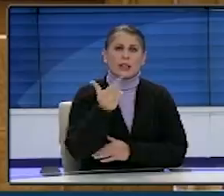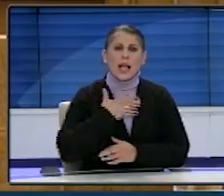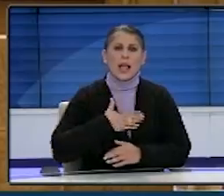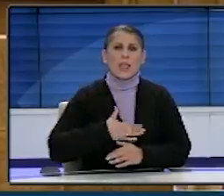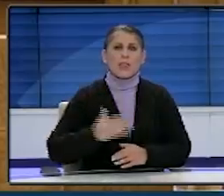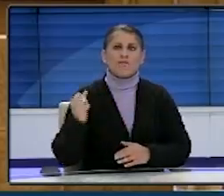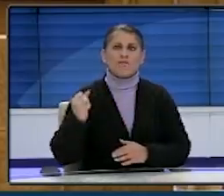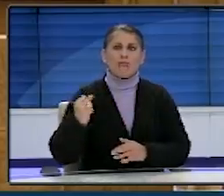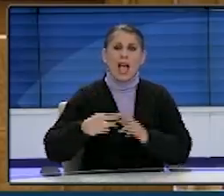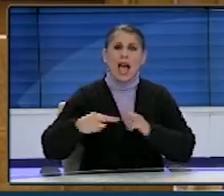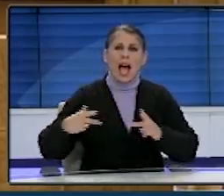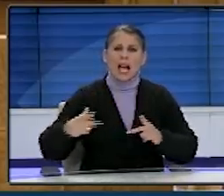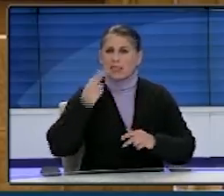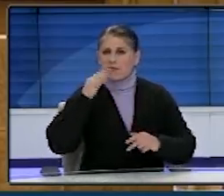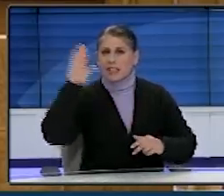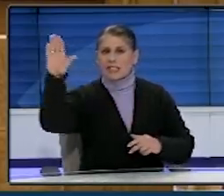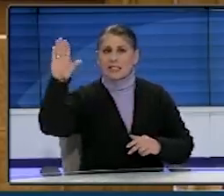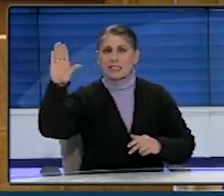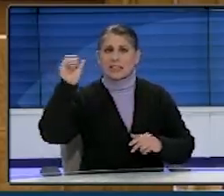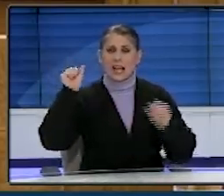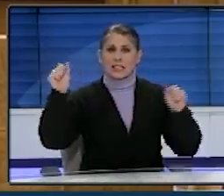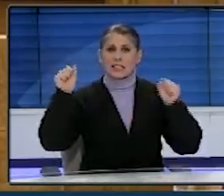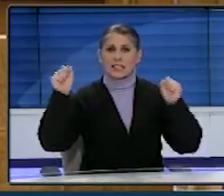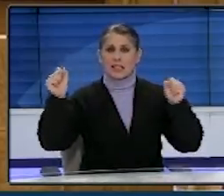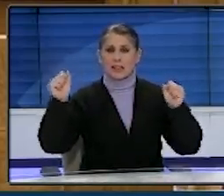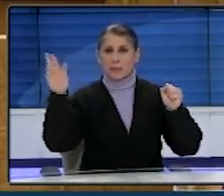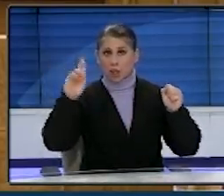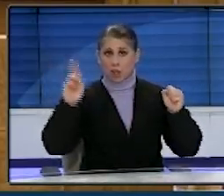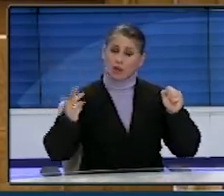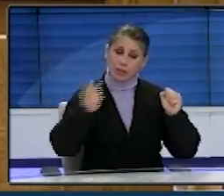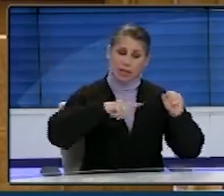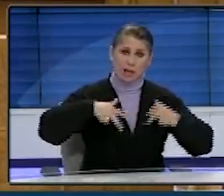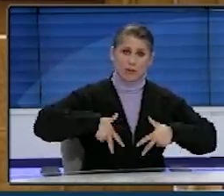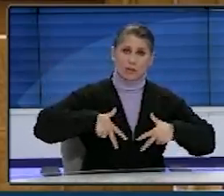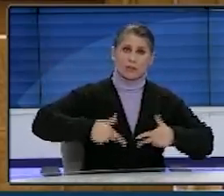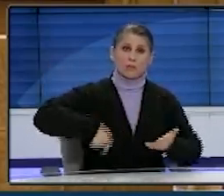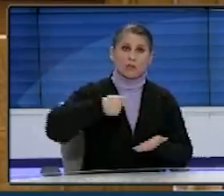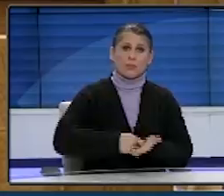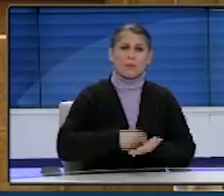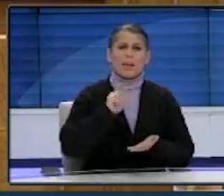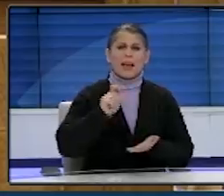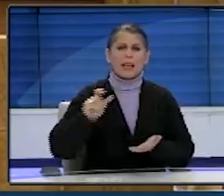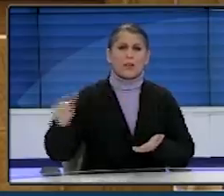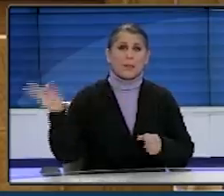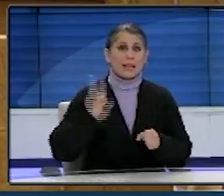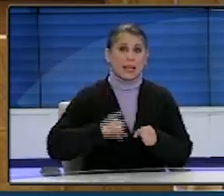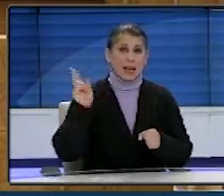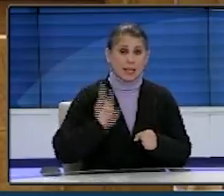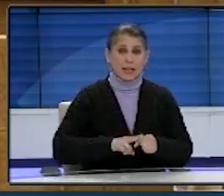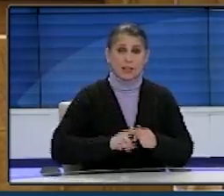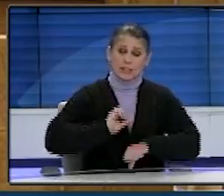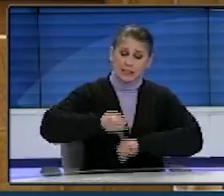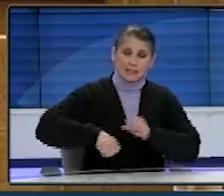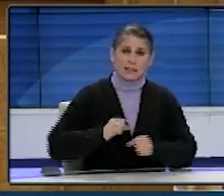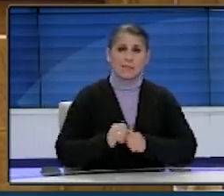έντονα αντιφασιστικά αισθήματα των Ρώσων και όλων των άλλων λαών που πλήρωσαν με εκατομμύρια νεκρών στην